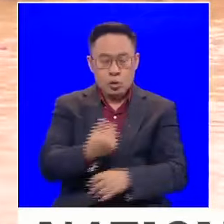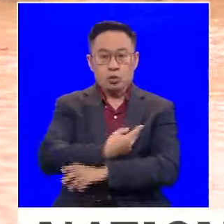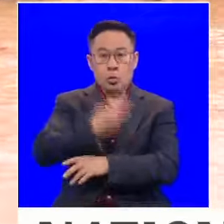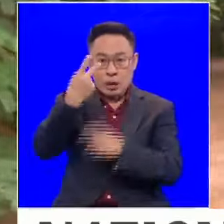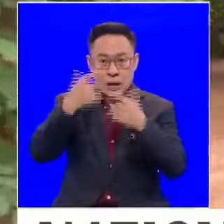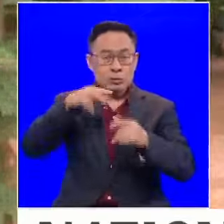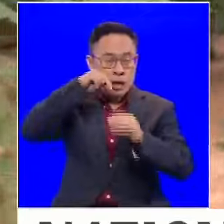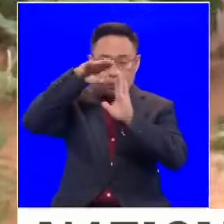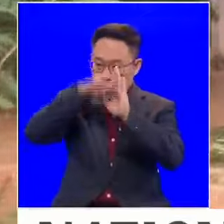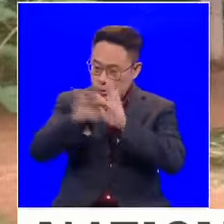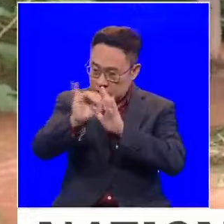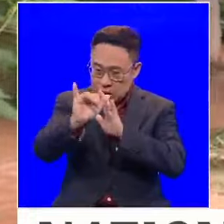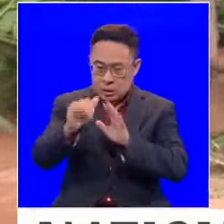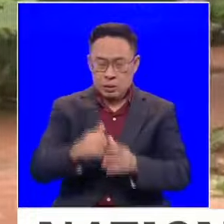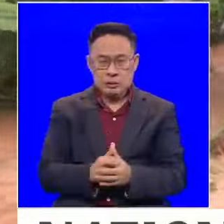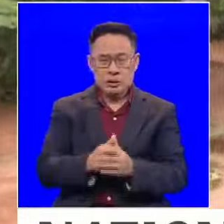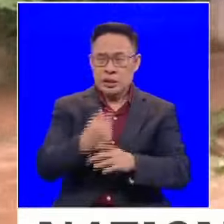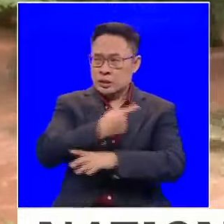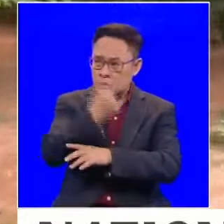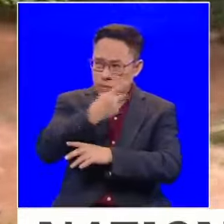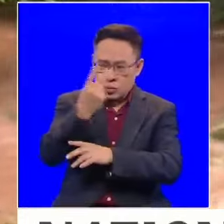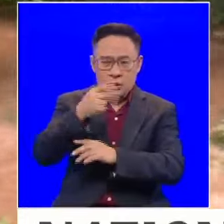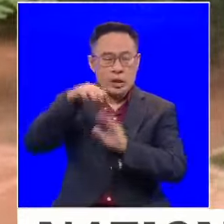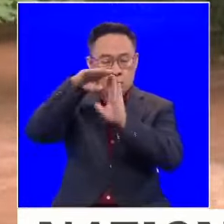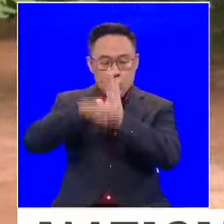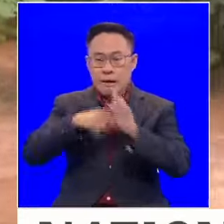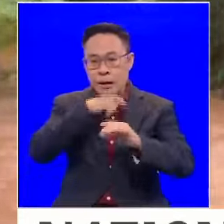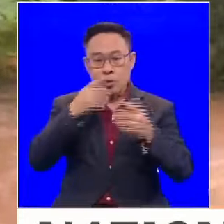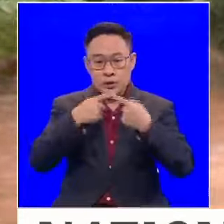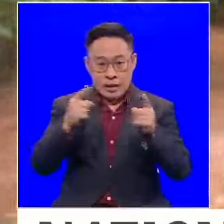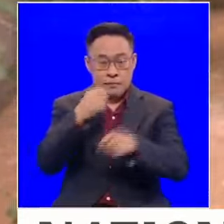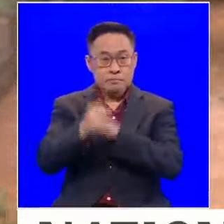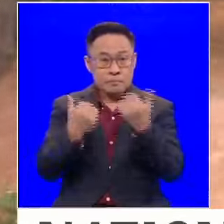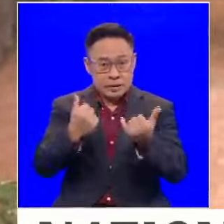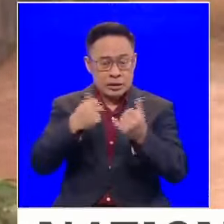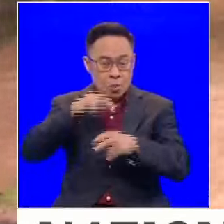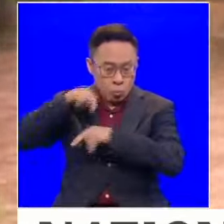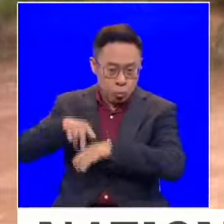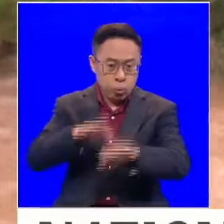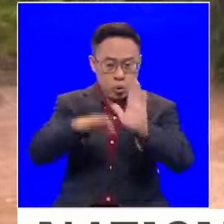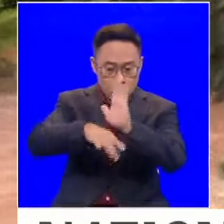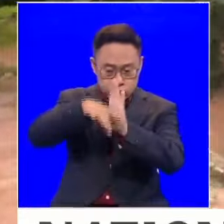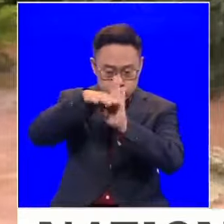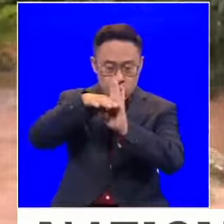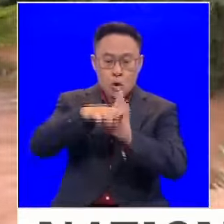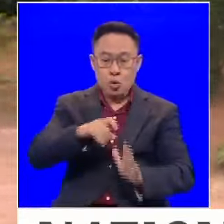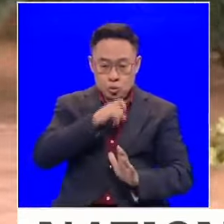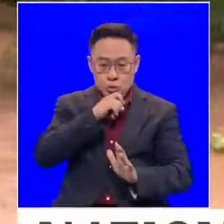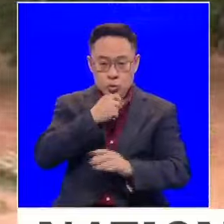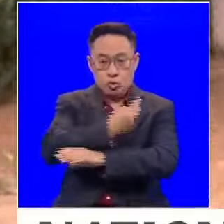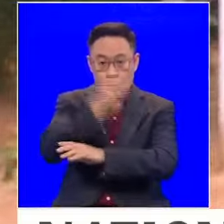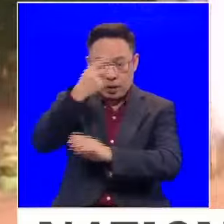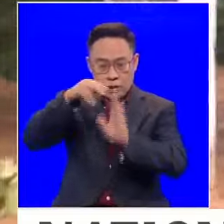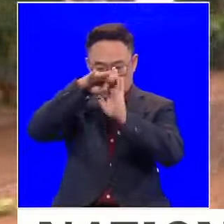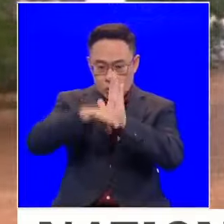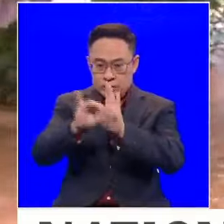งค่ะซึ่งตลอดช่วงเช้าที่เรามาสำรวจที่นี่นะคะก็ต้องบอกว่าในพื้นที่ของชุมชนอย่างภาพสดๆที่เราเห็นตอนนี้ก็จะเห็นว่าช